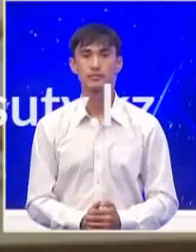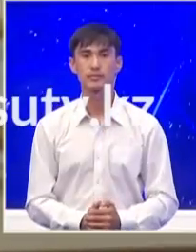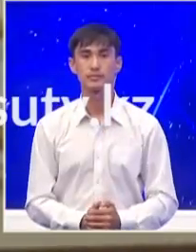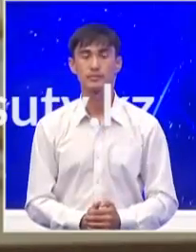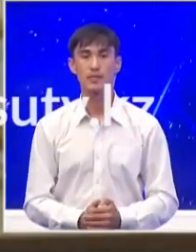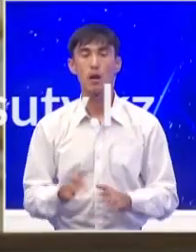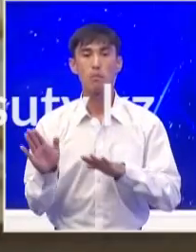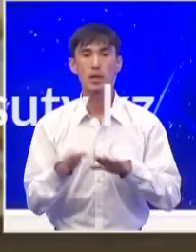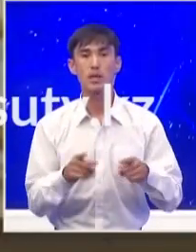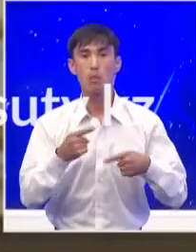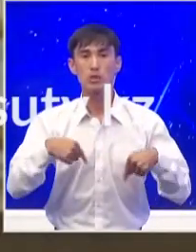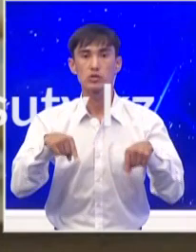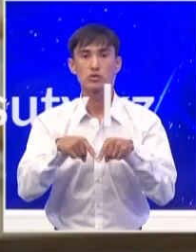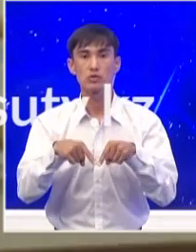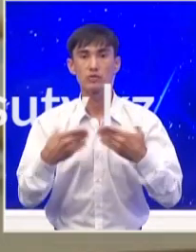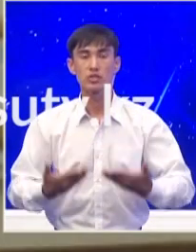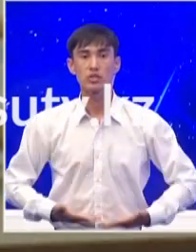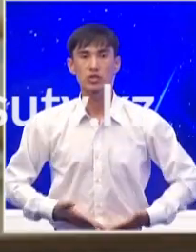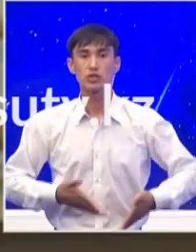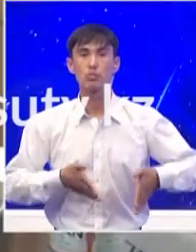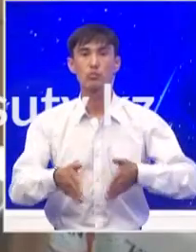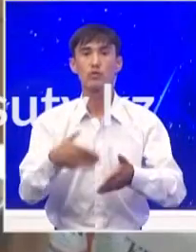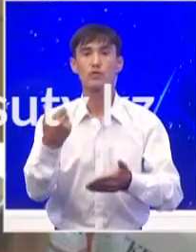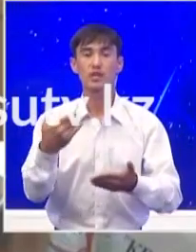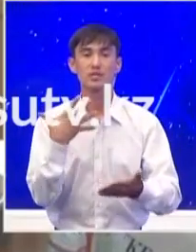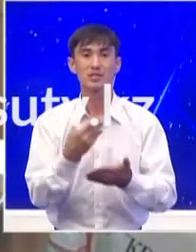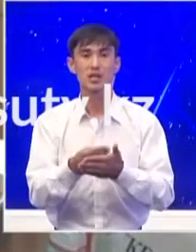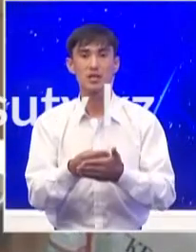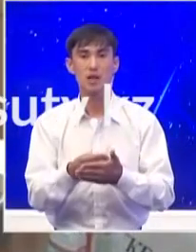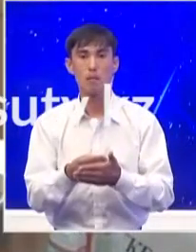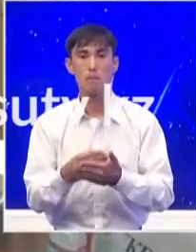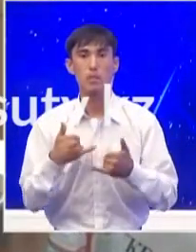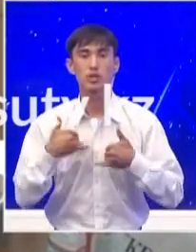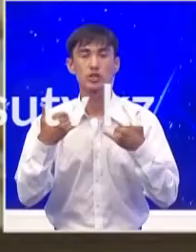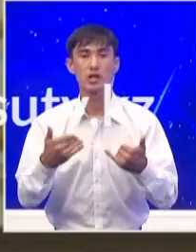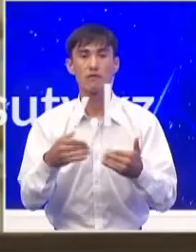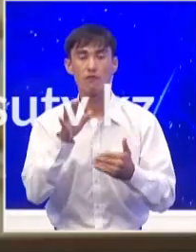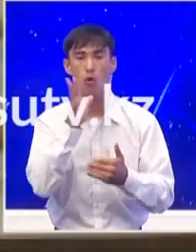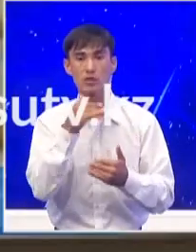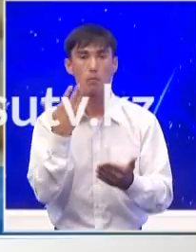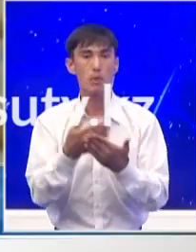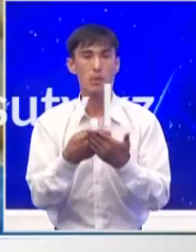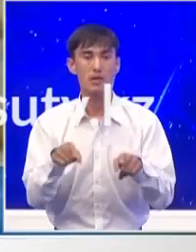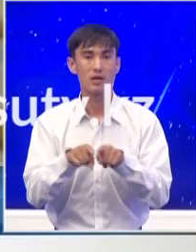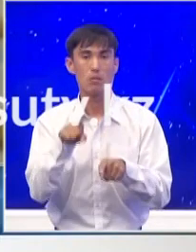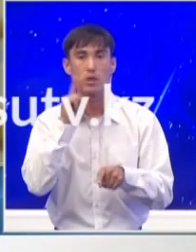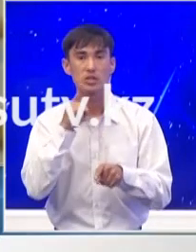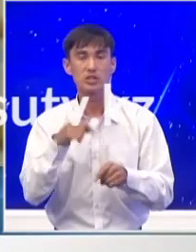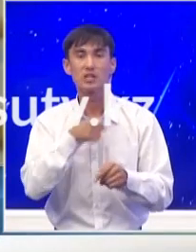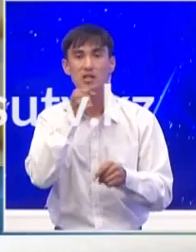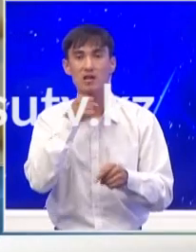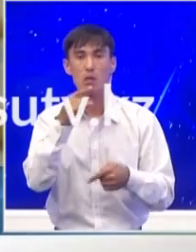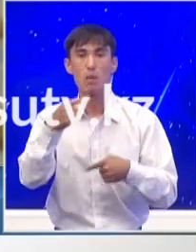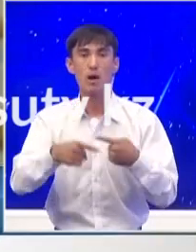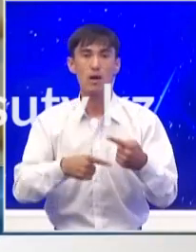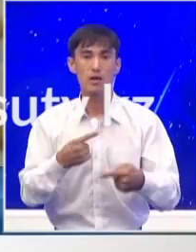пройдя образцовую жизненный путь вы достигли почтенного возраста являетесь примером как для молодежи так и для старшего поколения